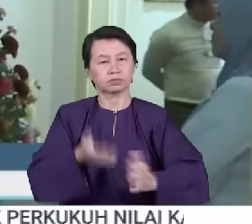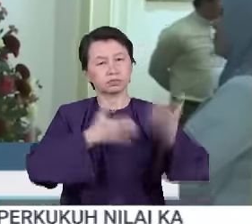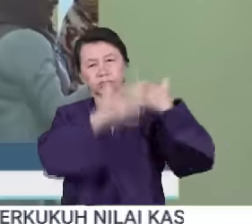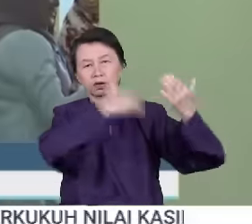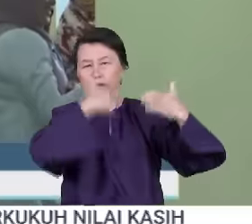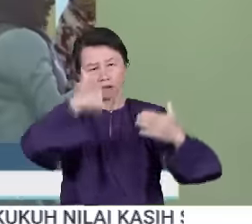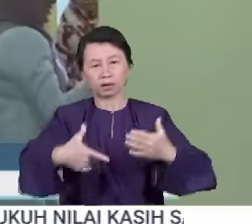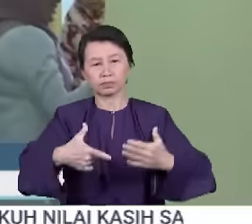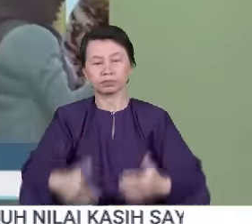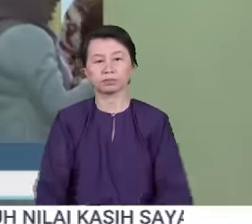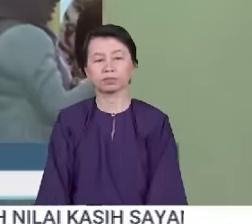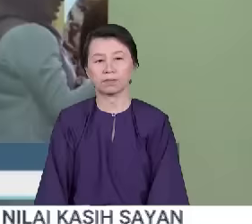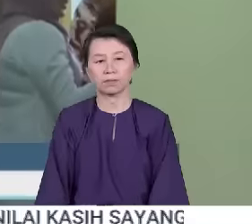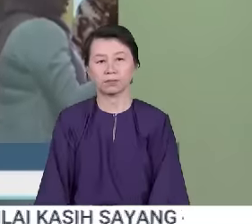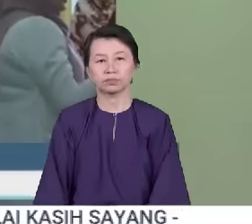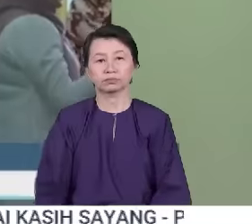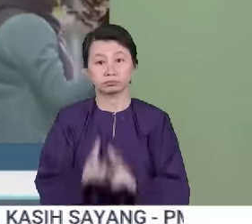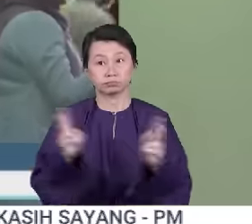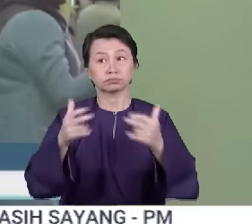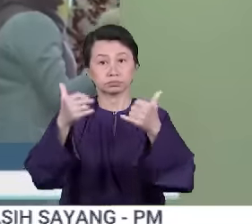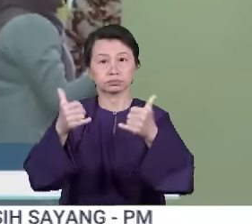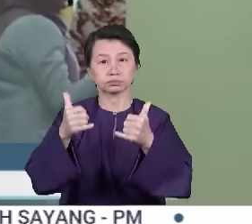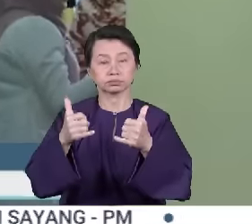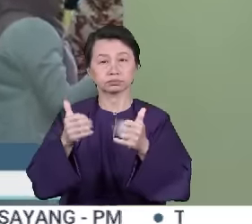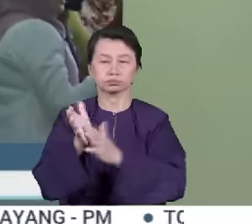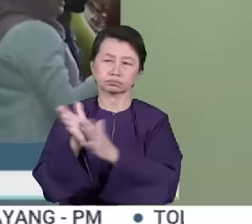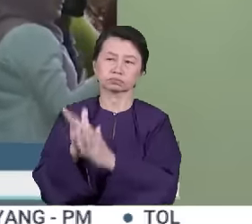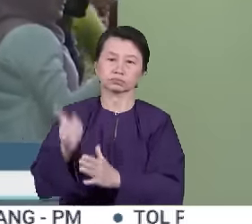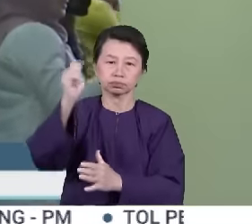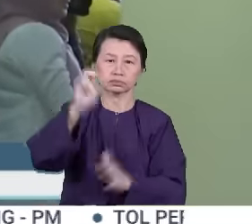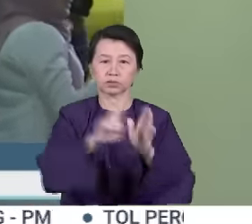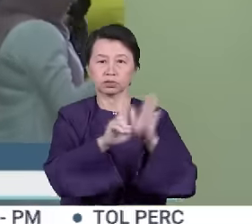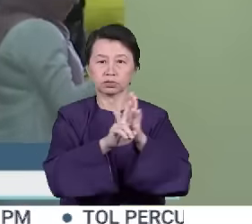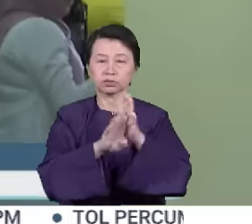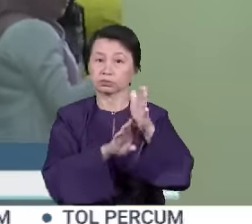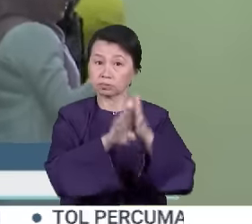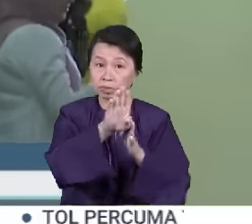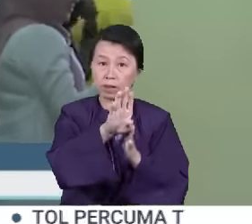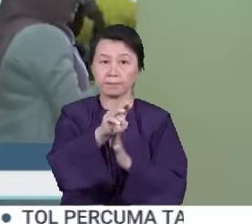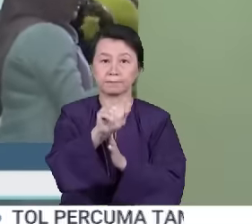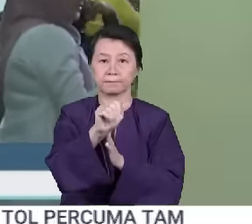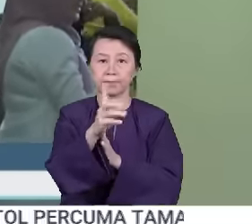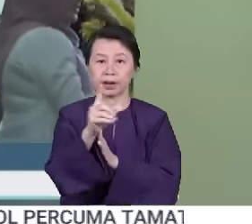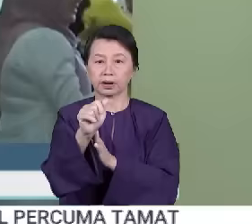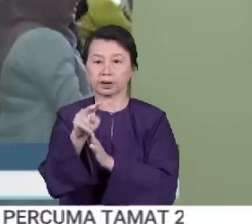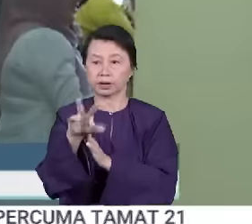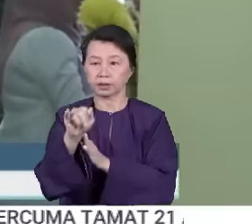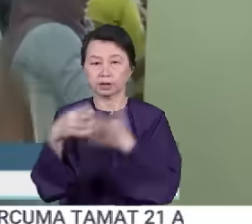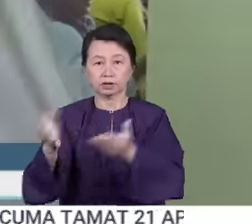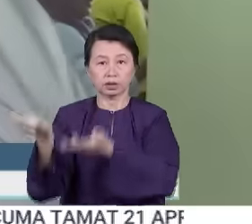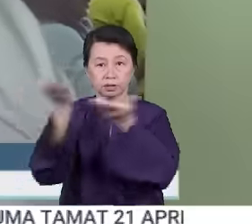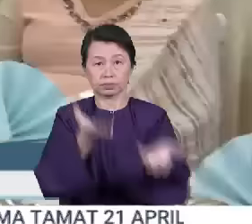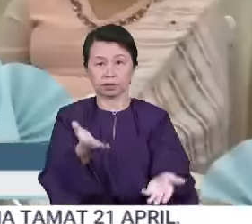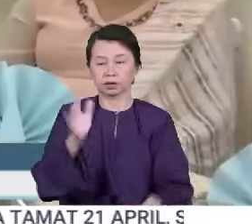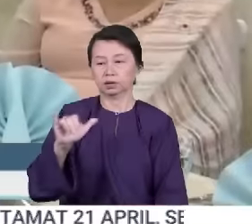temurun lah. Amat menyanjung tinggi rukun madani yang telah dibawa oleh Yang Amat